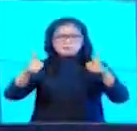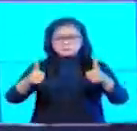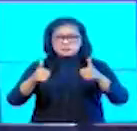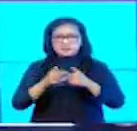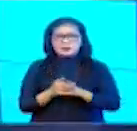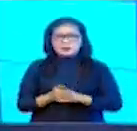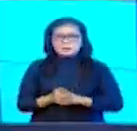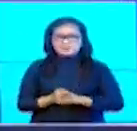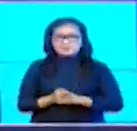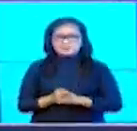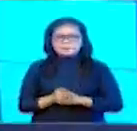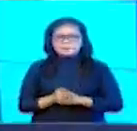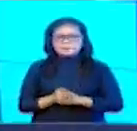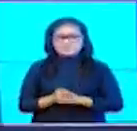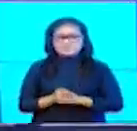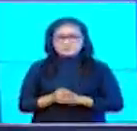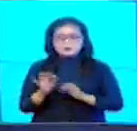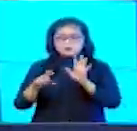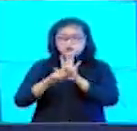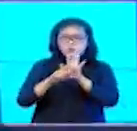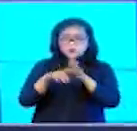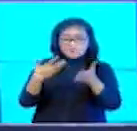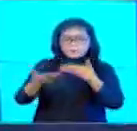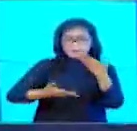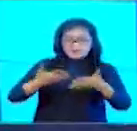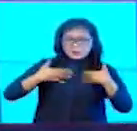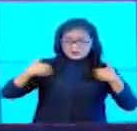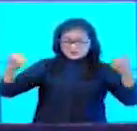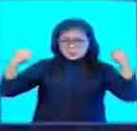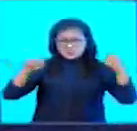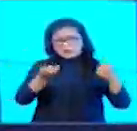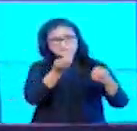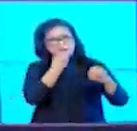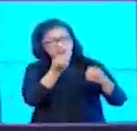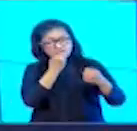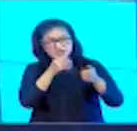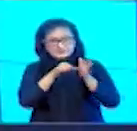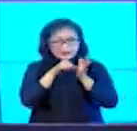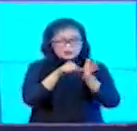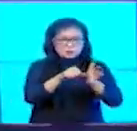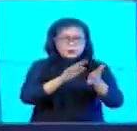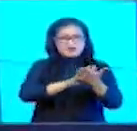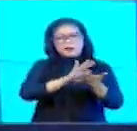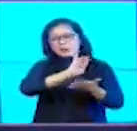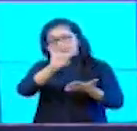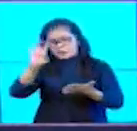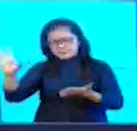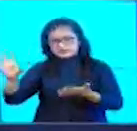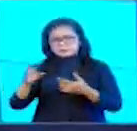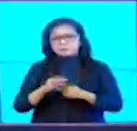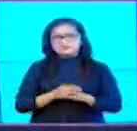seperti bantuan pelayanan kesehatan ketersediaan logistik dan kebutuhan dasar bagi para pengungsi serta juga